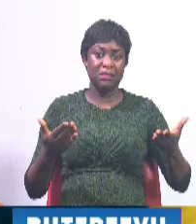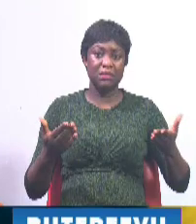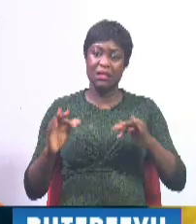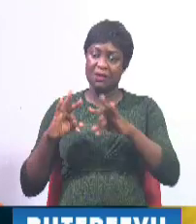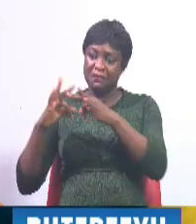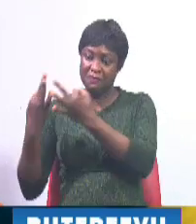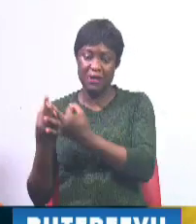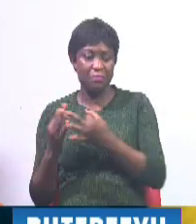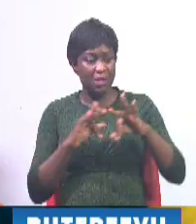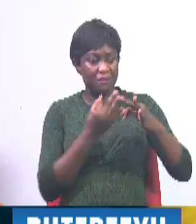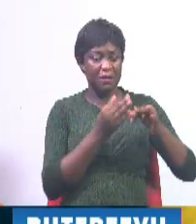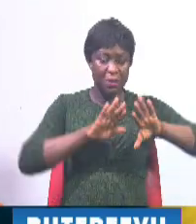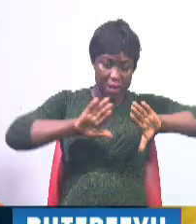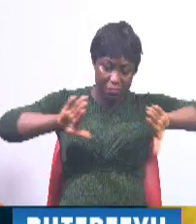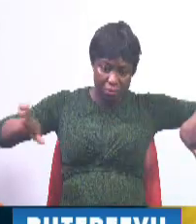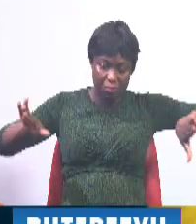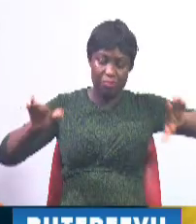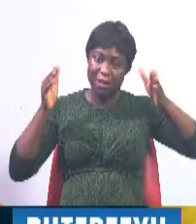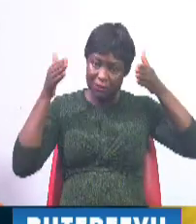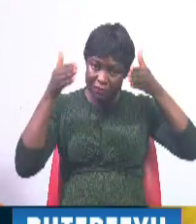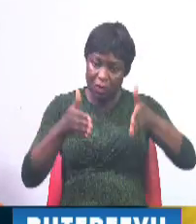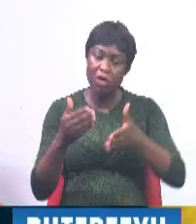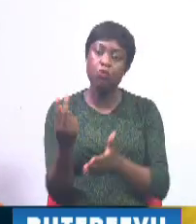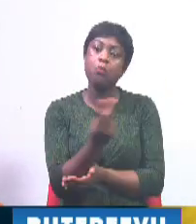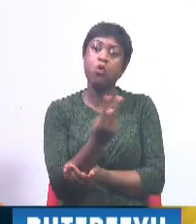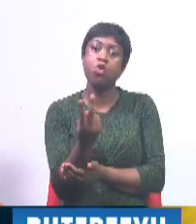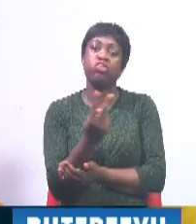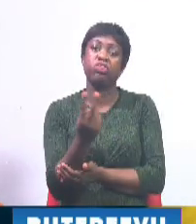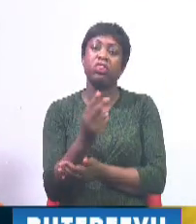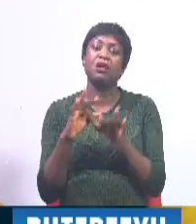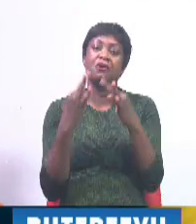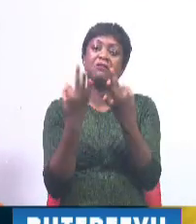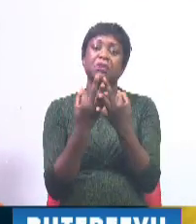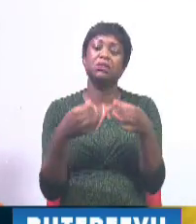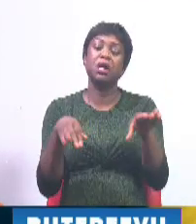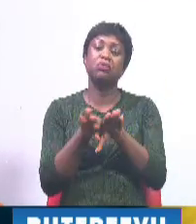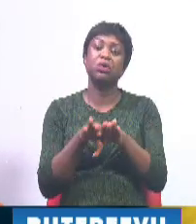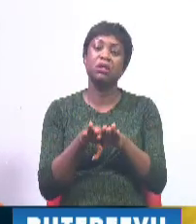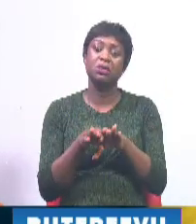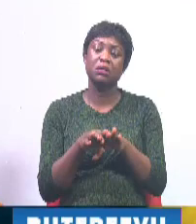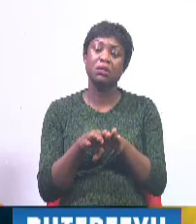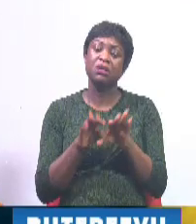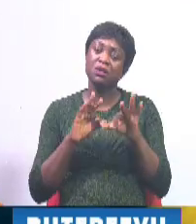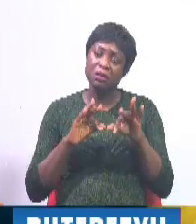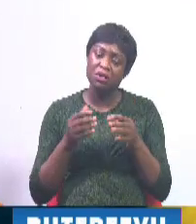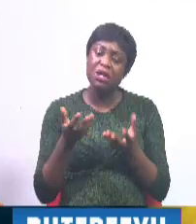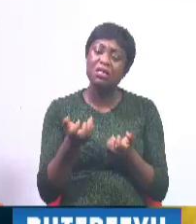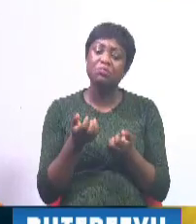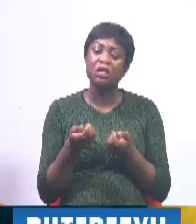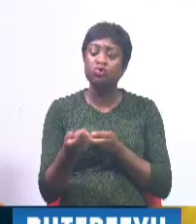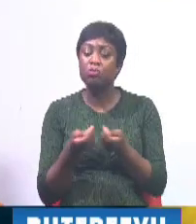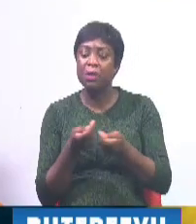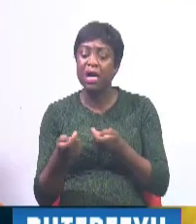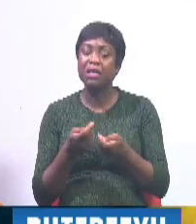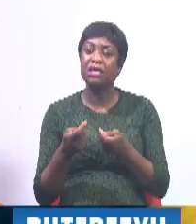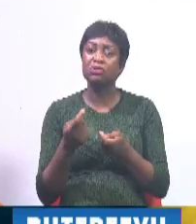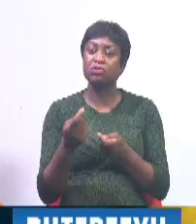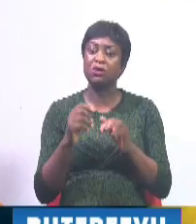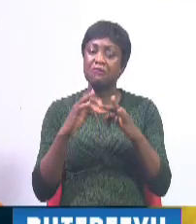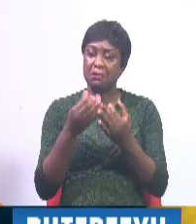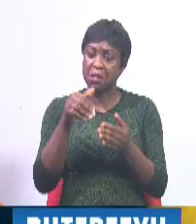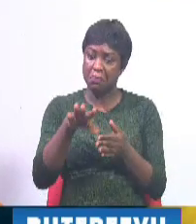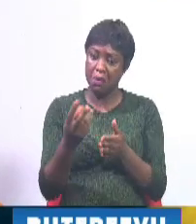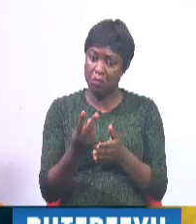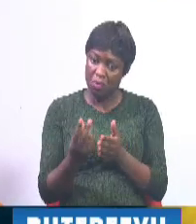etandiseewo mwe bennyini muba muyina okukkaanya biki bye mwagala mukole mugenda kuddukanya muti amakagamu. Naye buli lw'ovaayo gwe n'oyagala